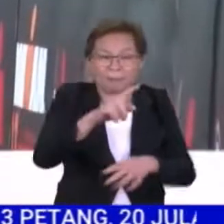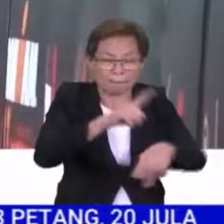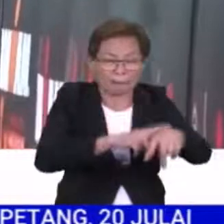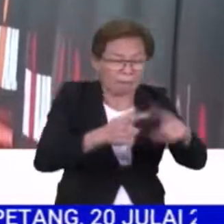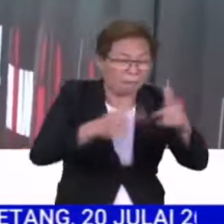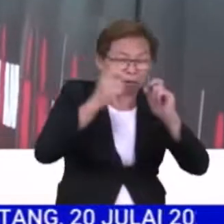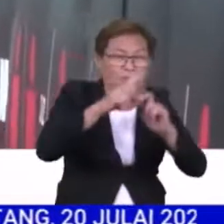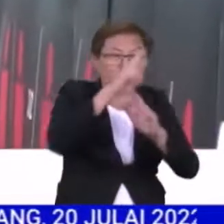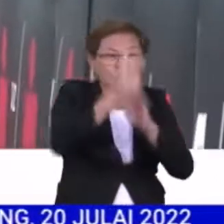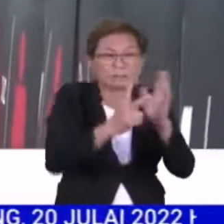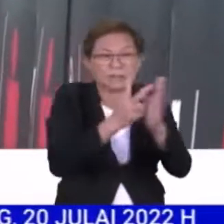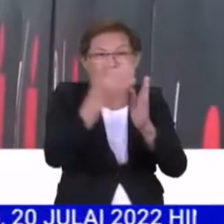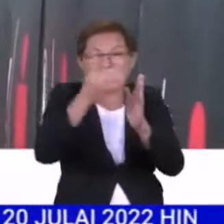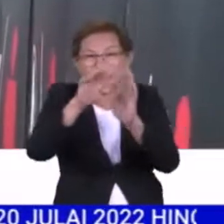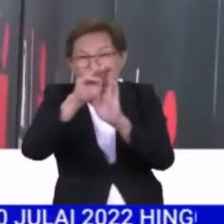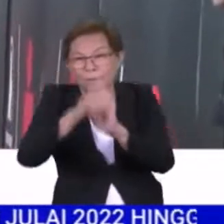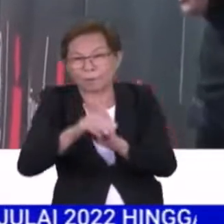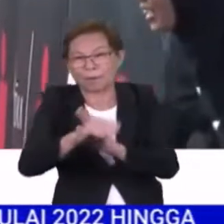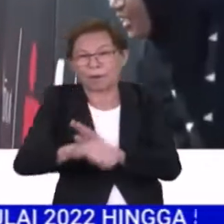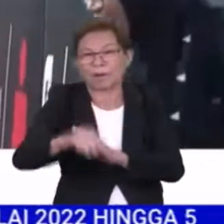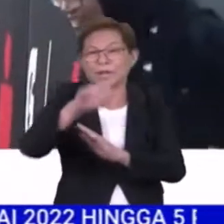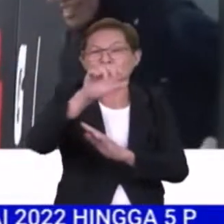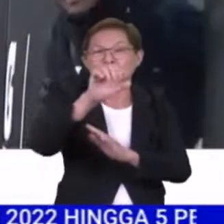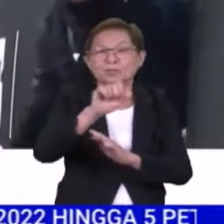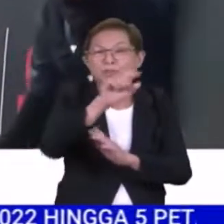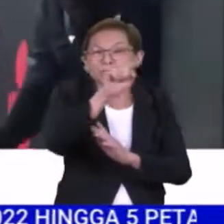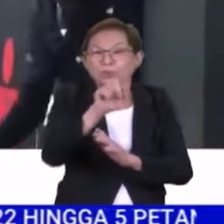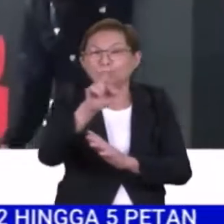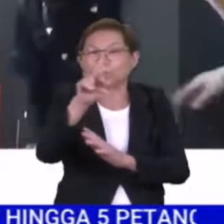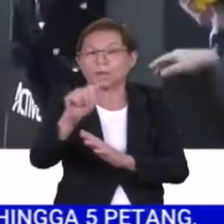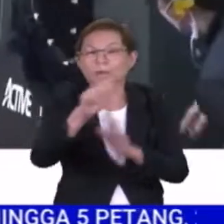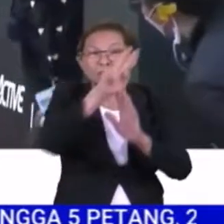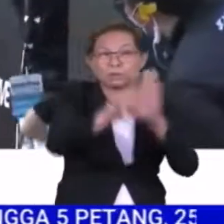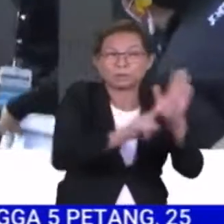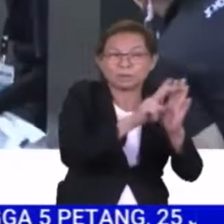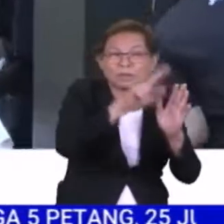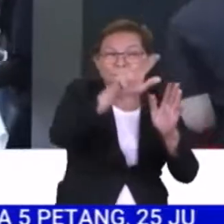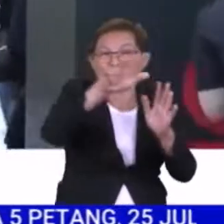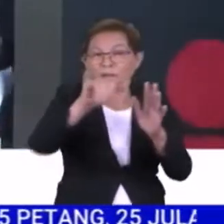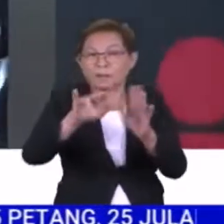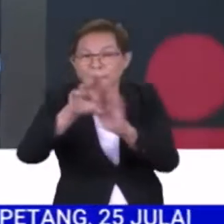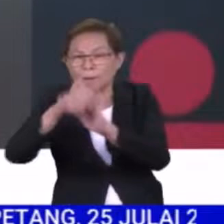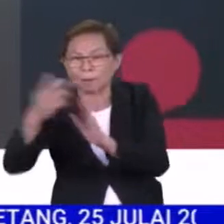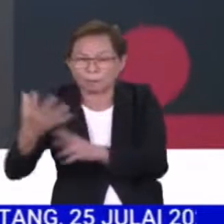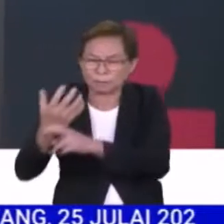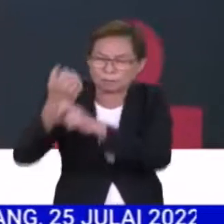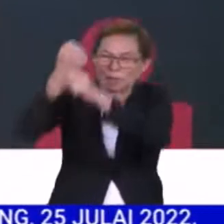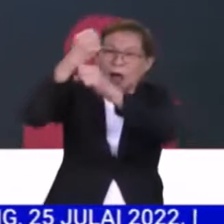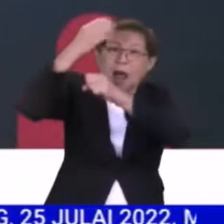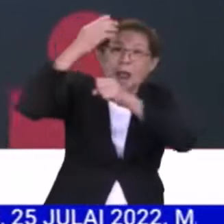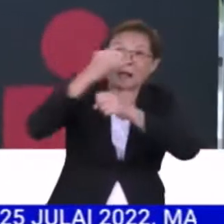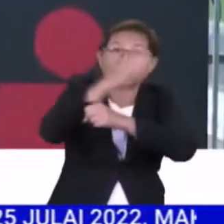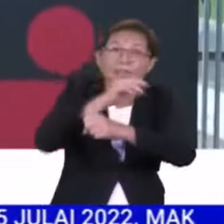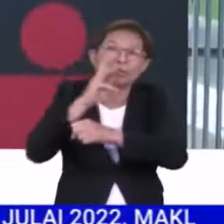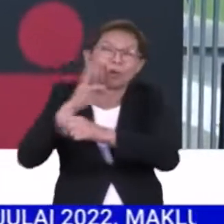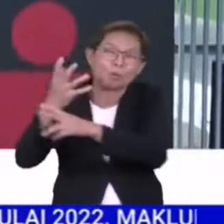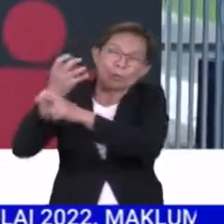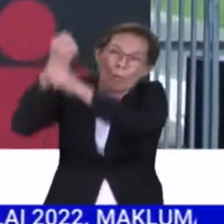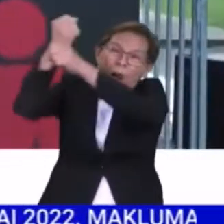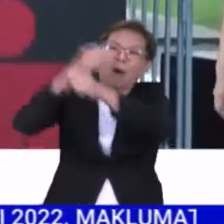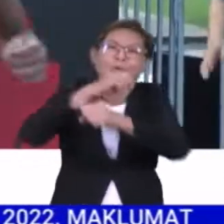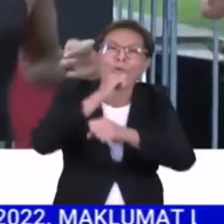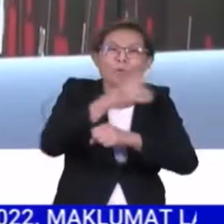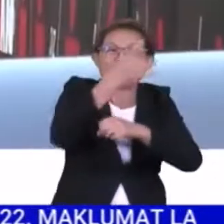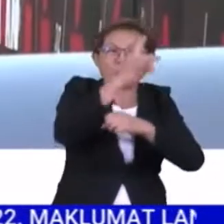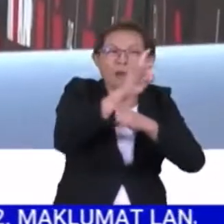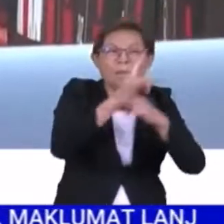2 jam 18 minit dan Mayumi Shinozuka mencatatkan 2 jam 36 minit bagi menjuarai kategori lelaki dan wanita berumur